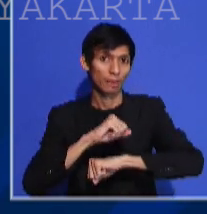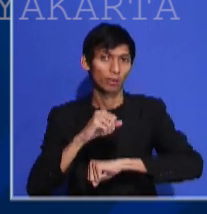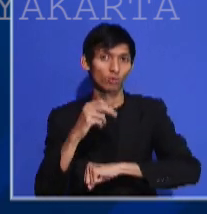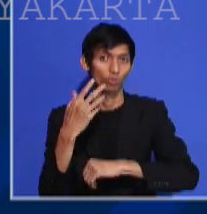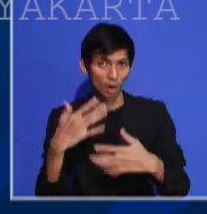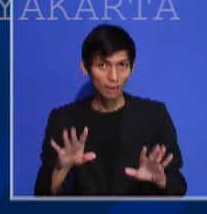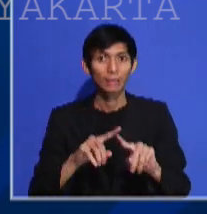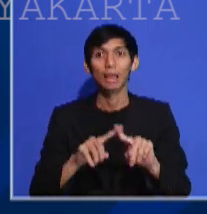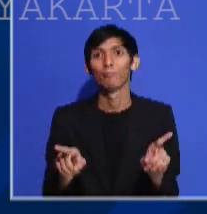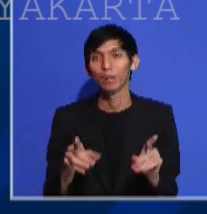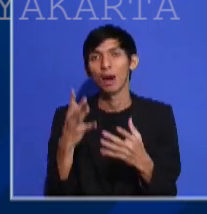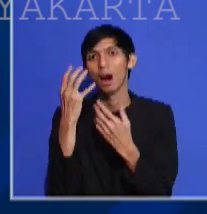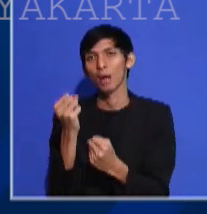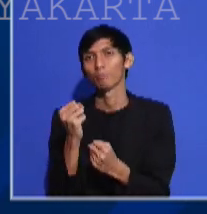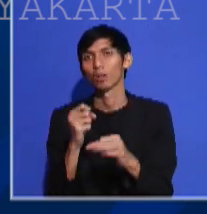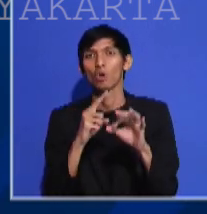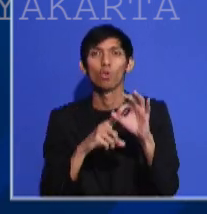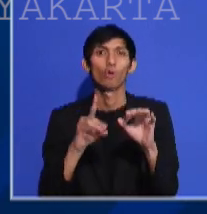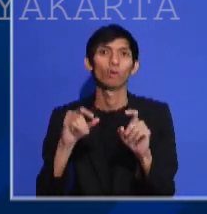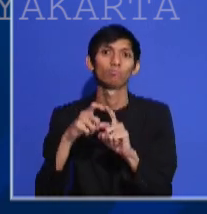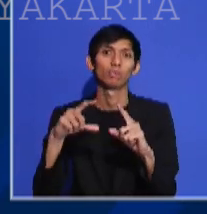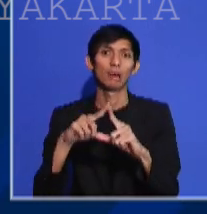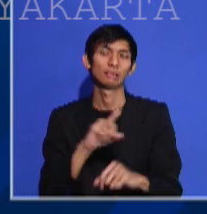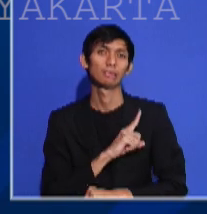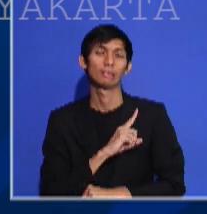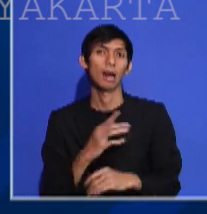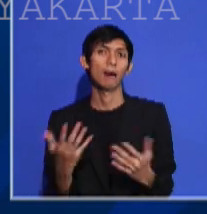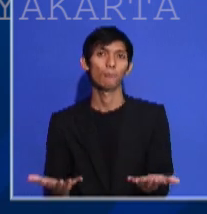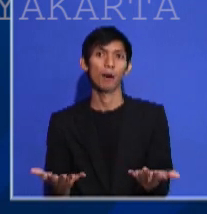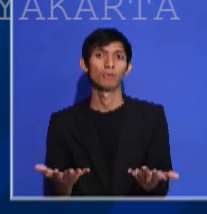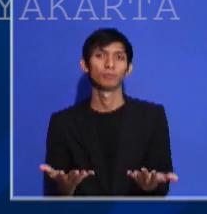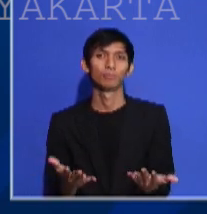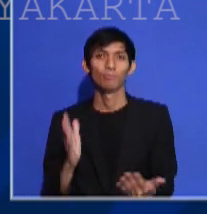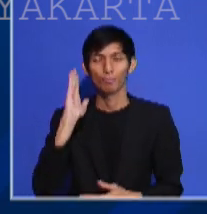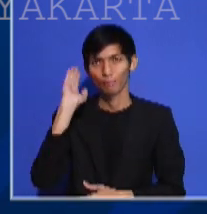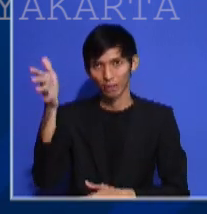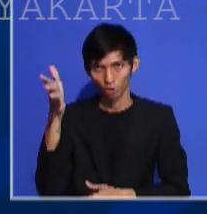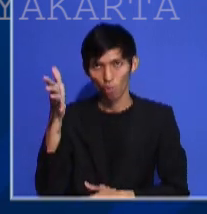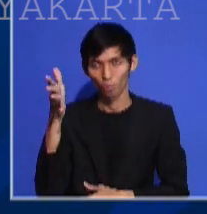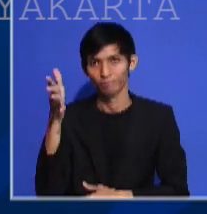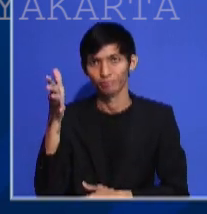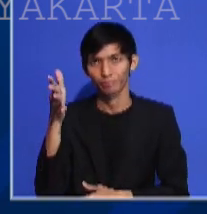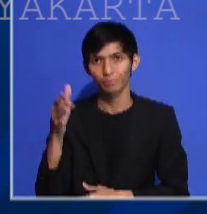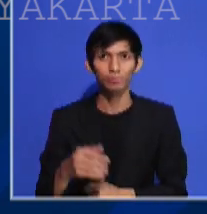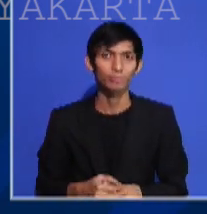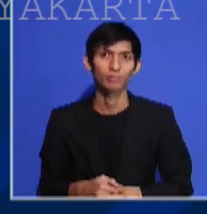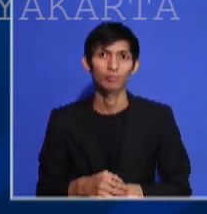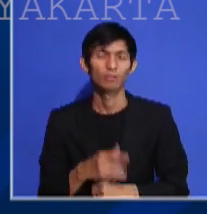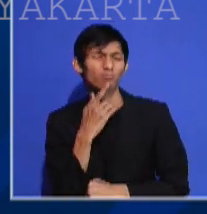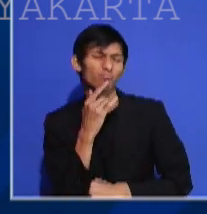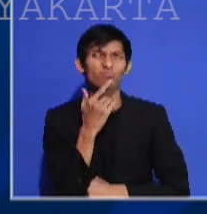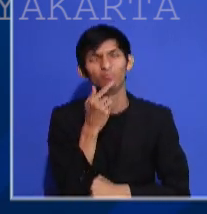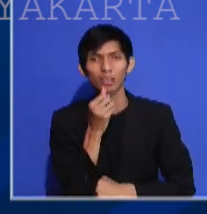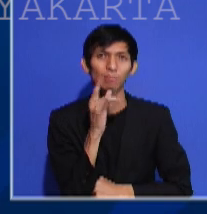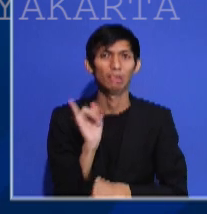harapan sendiri dari konitah baik untuk paralimpiade Prancis dan juga untuk ke depannya di cabang olahraga badmint para badminton ini